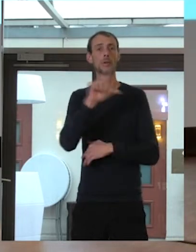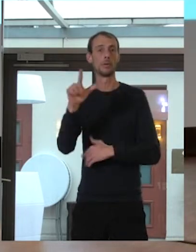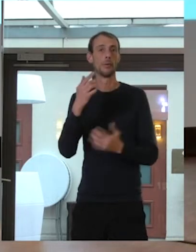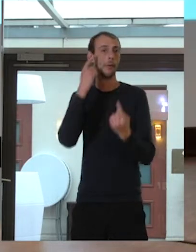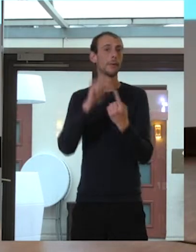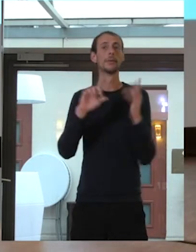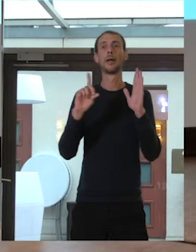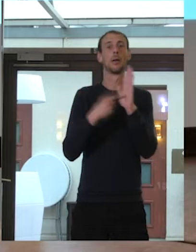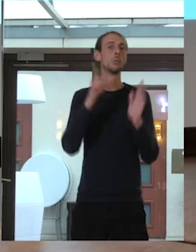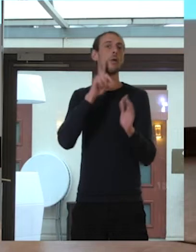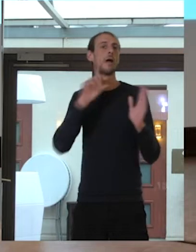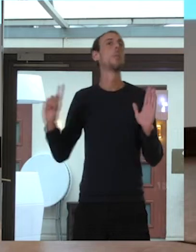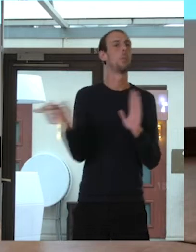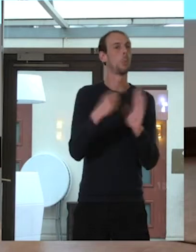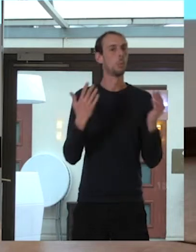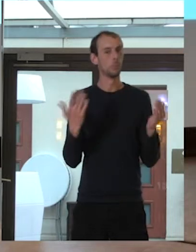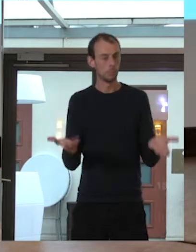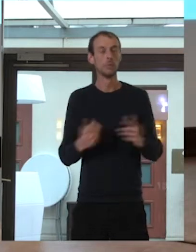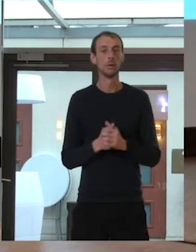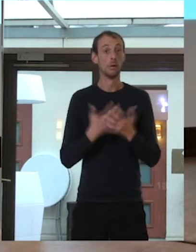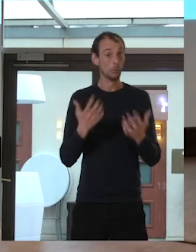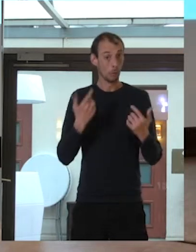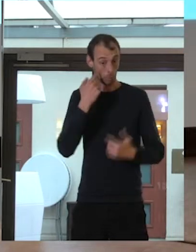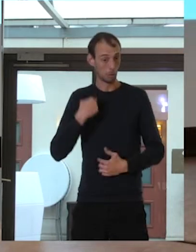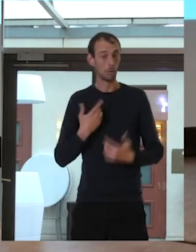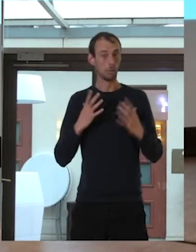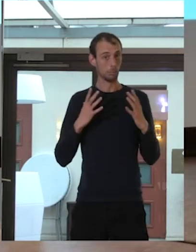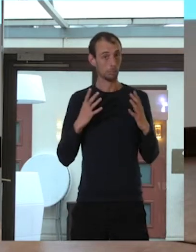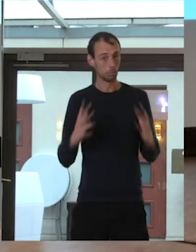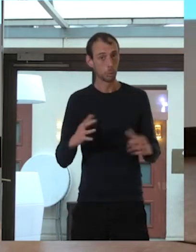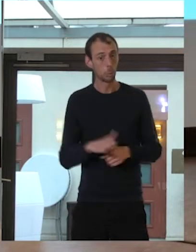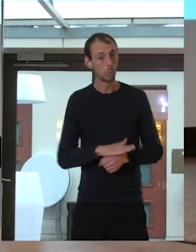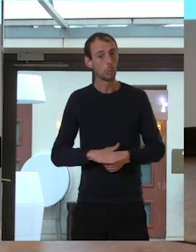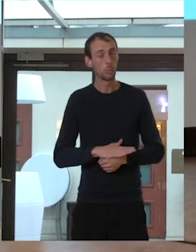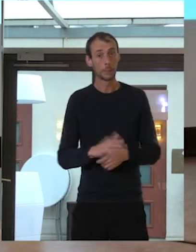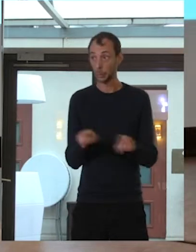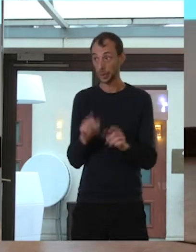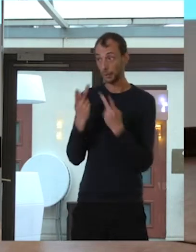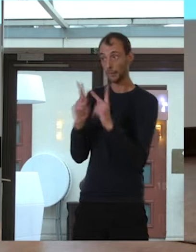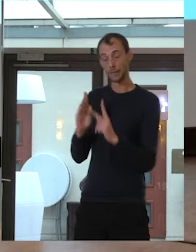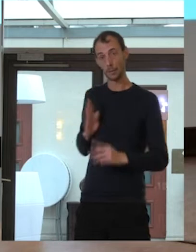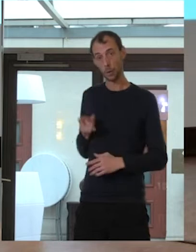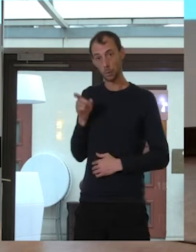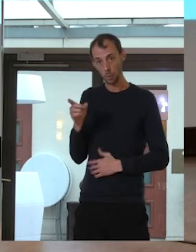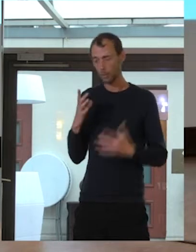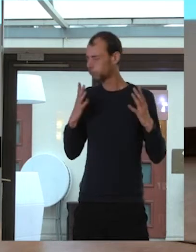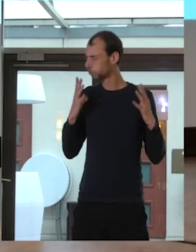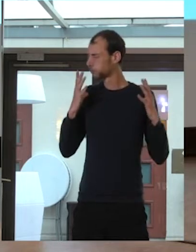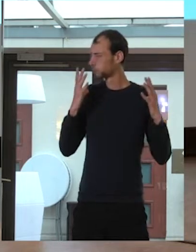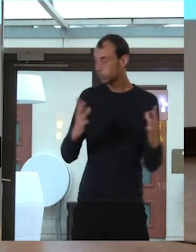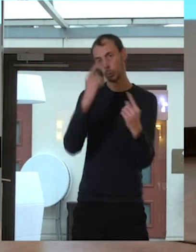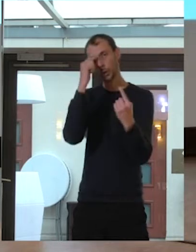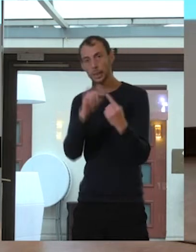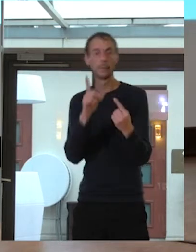aujourd'hui devant vous mon engagement personnel entier, mais aussi et surtout celui de la ville de Bordeaux en faveur de l'égalité entre